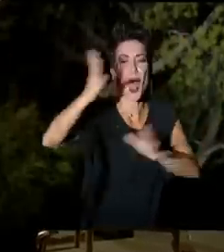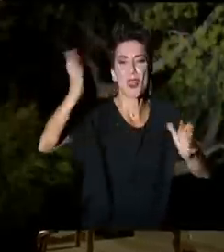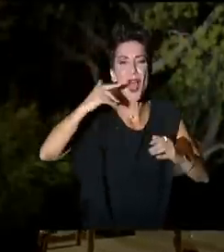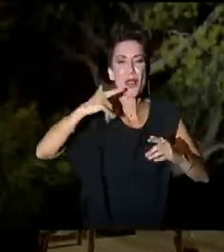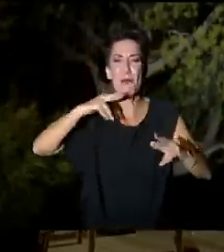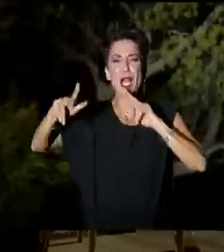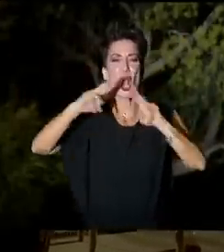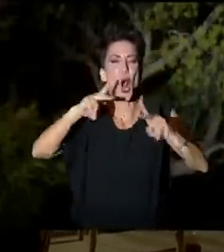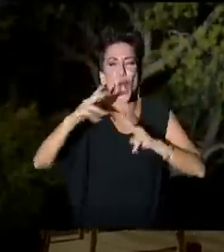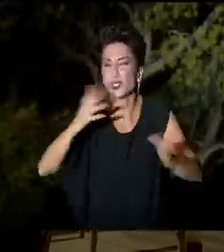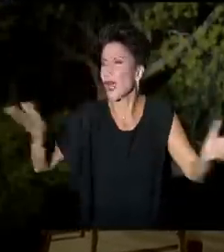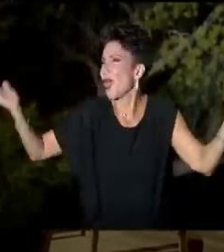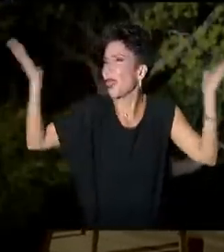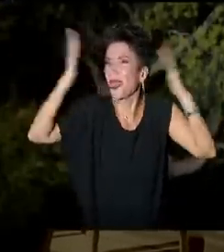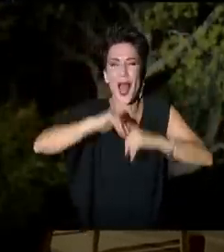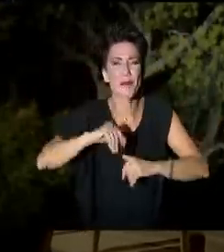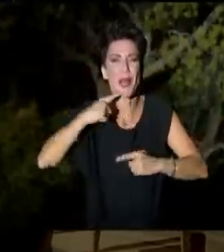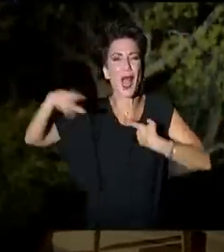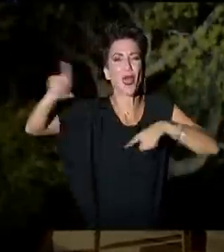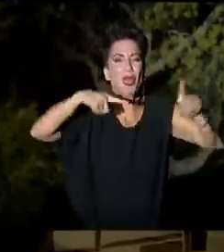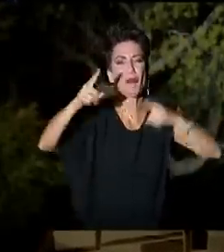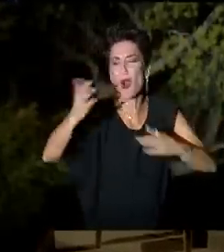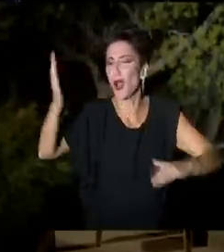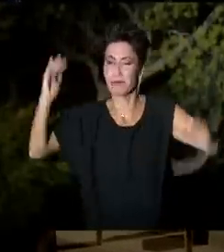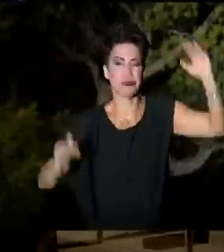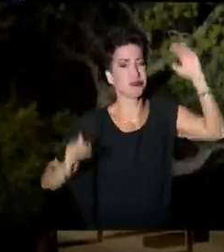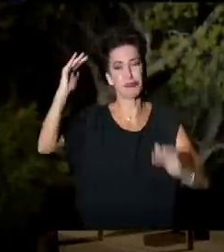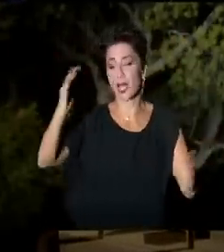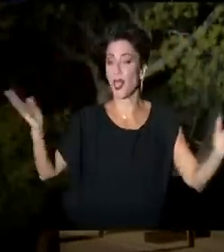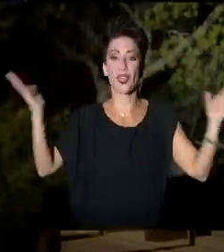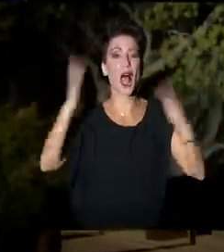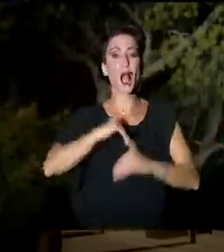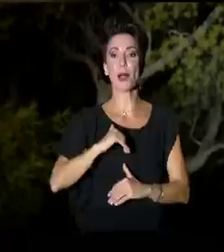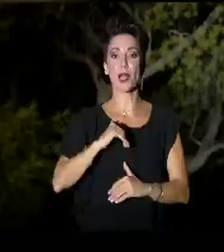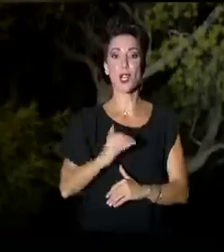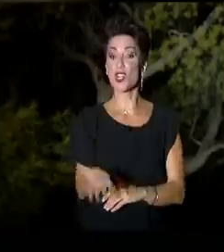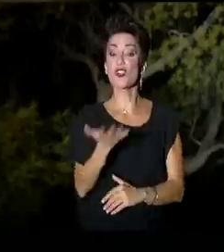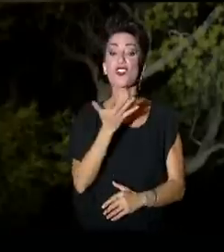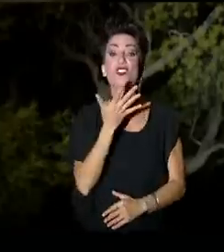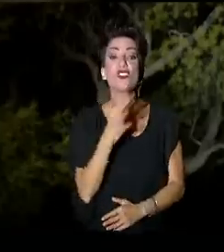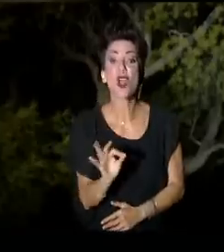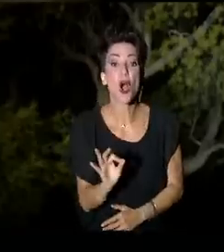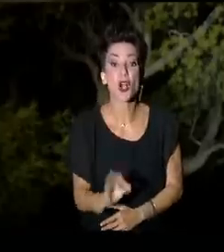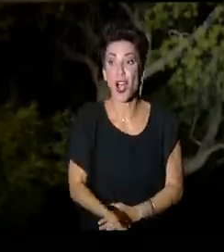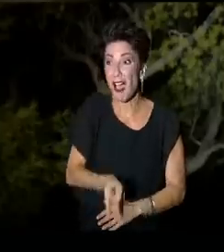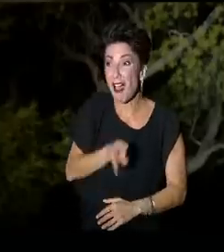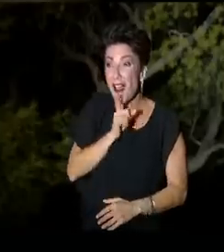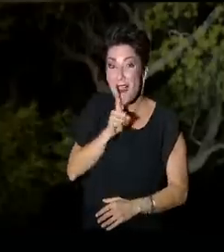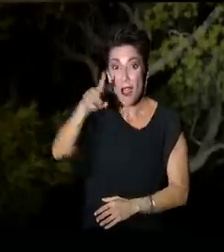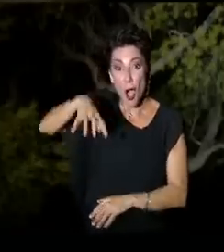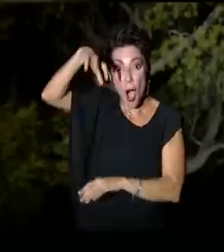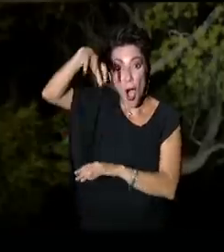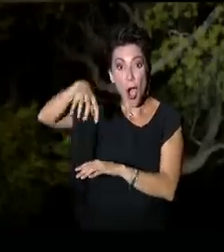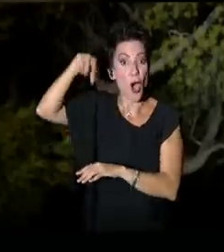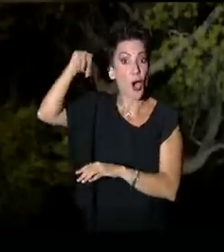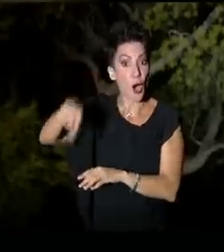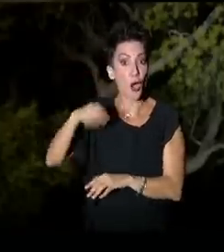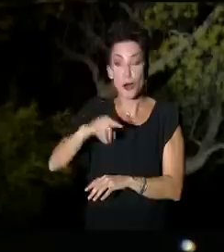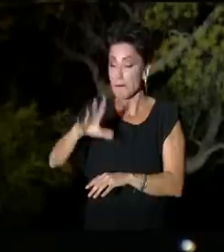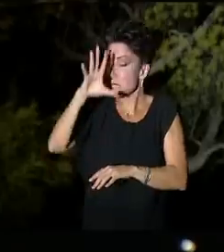οι αξίες που γεννήθηκαν σε αυτόν εδώ τον τόπο αποτελούν πανανθρώπινο